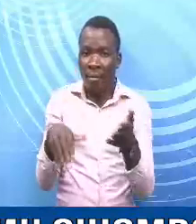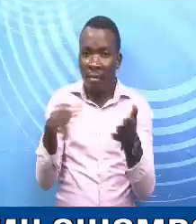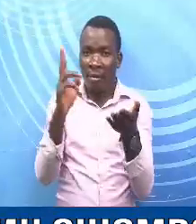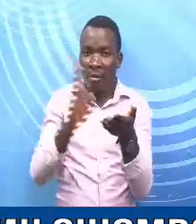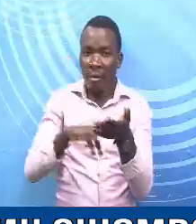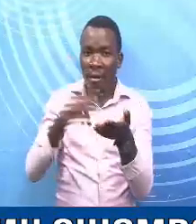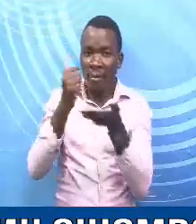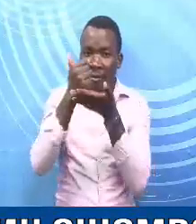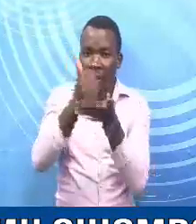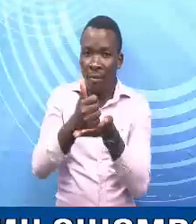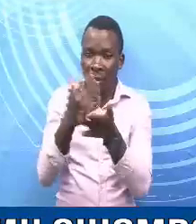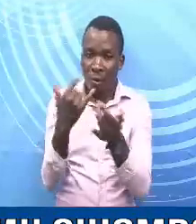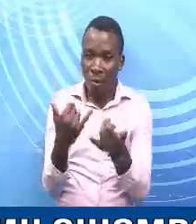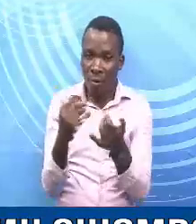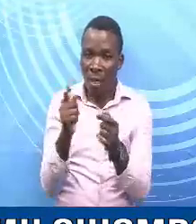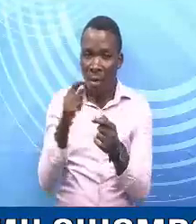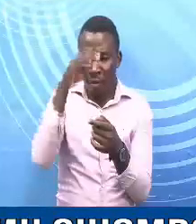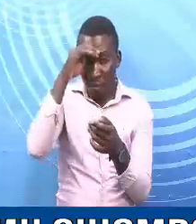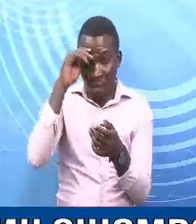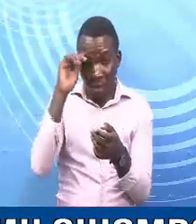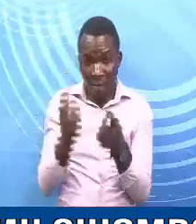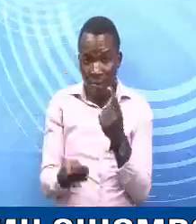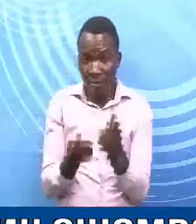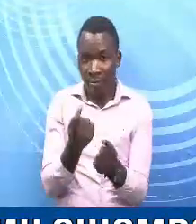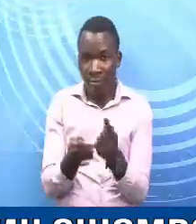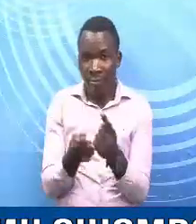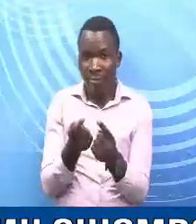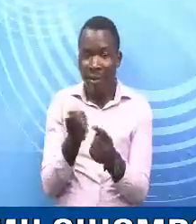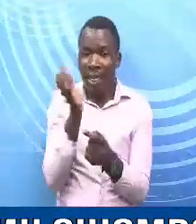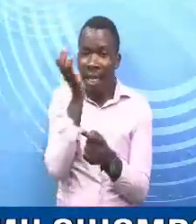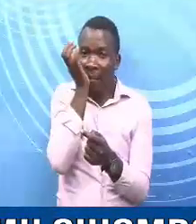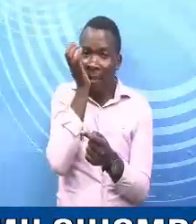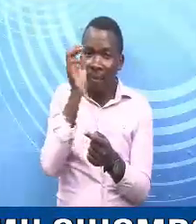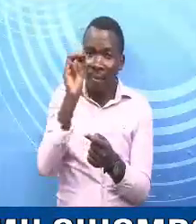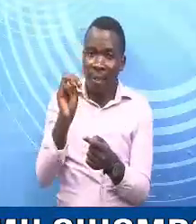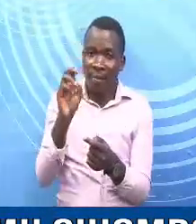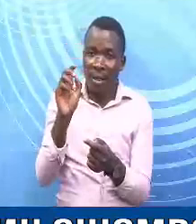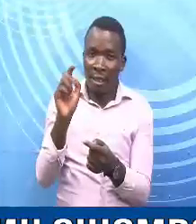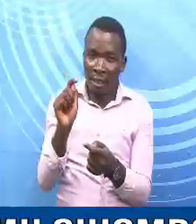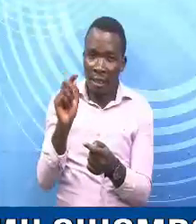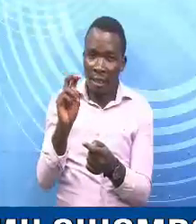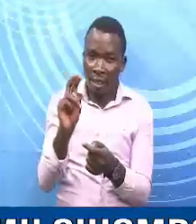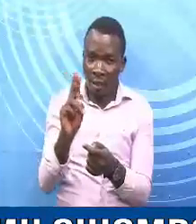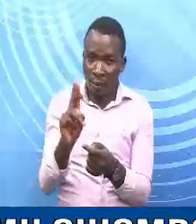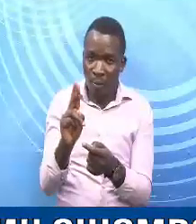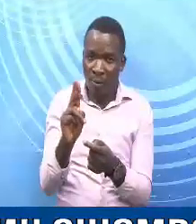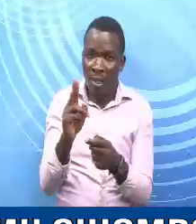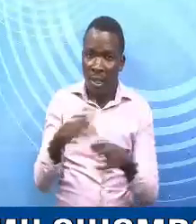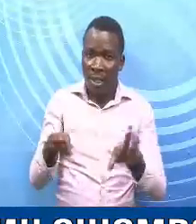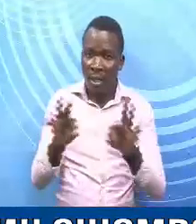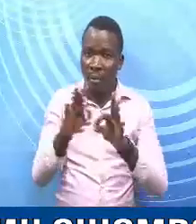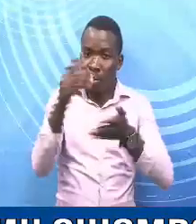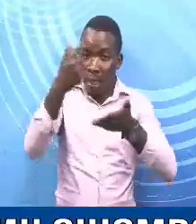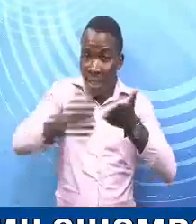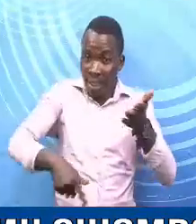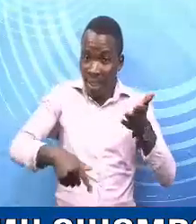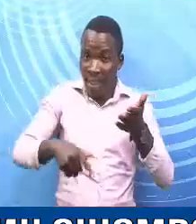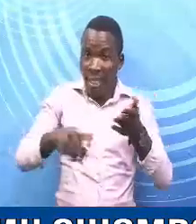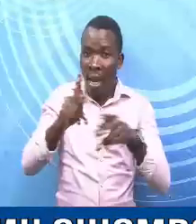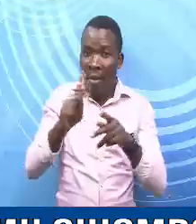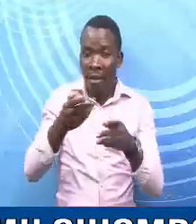batakivunika bateka ibishyimbo nk'uko abangaba babivuga. Ibishyimbo bya miti ikintu bitumariye abantu wenda tugira akazi mu buzima bwa